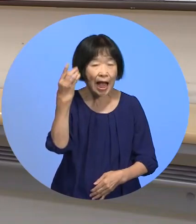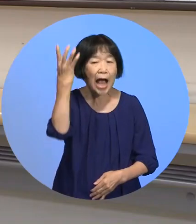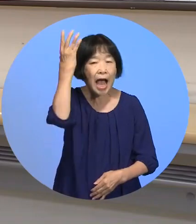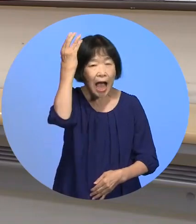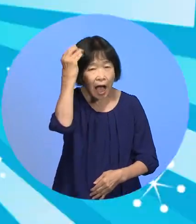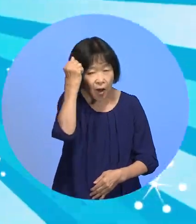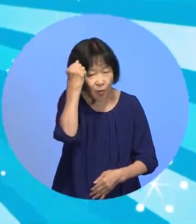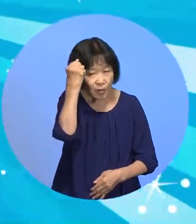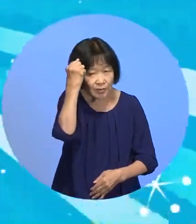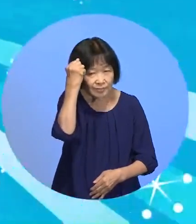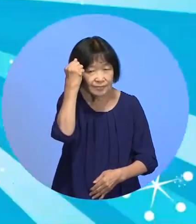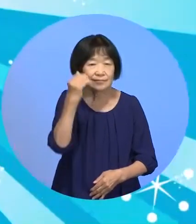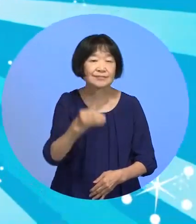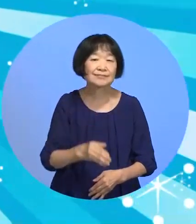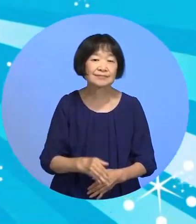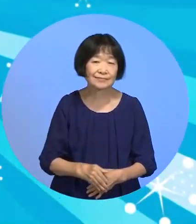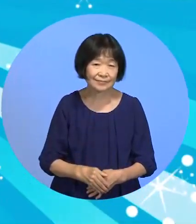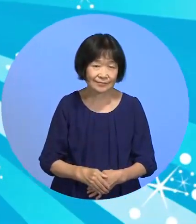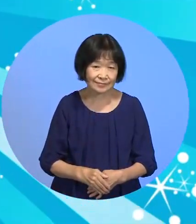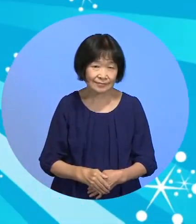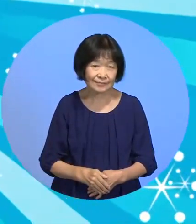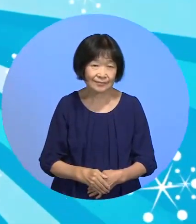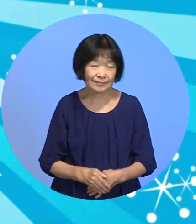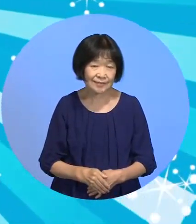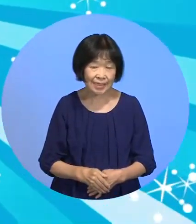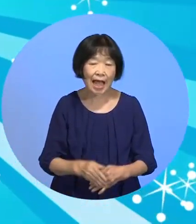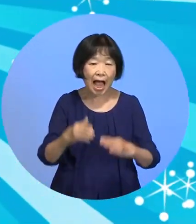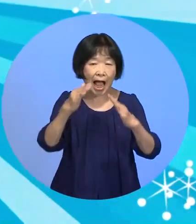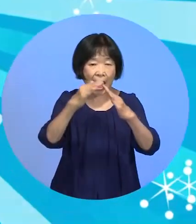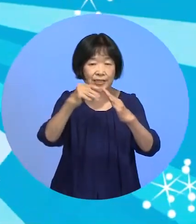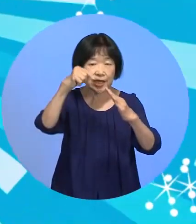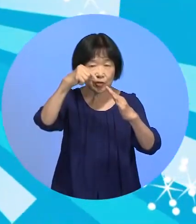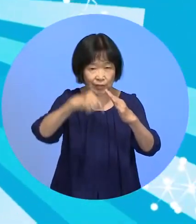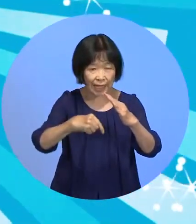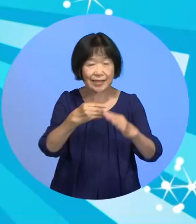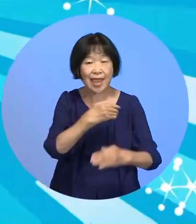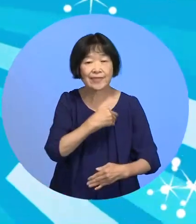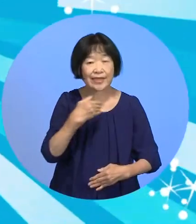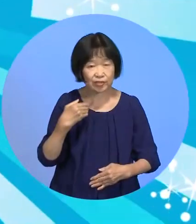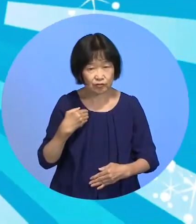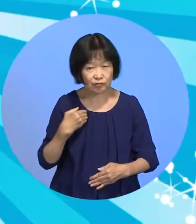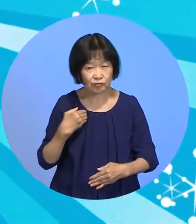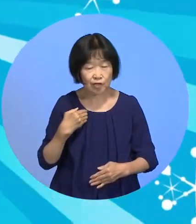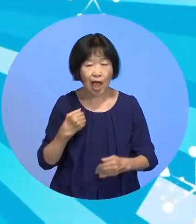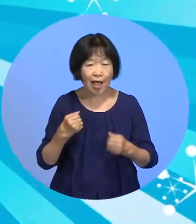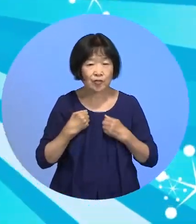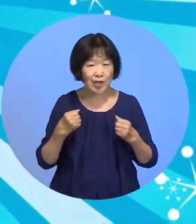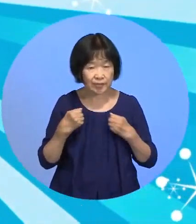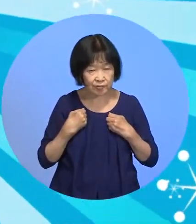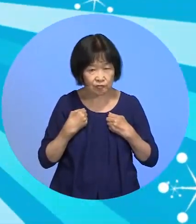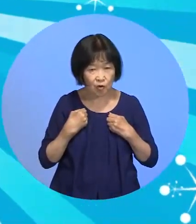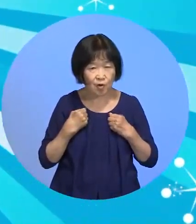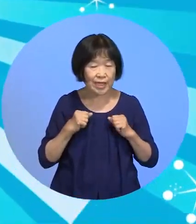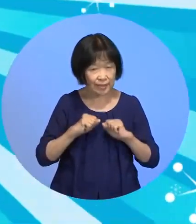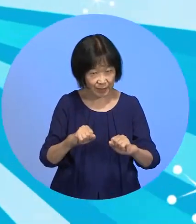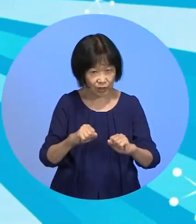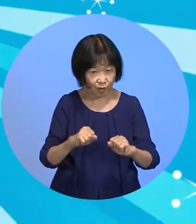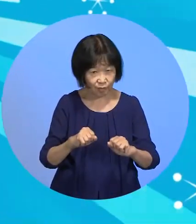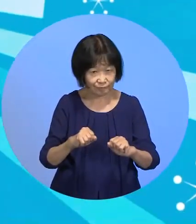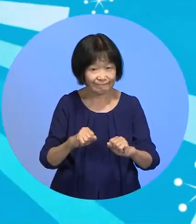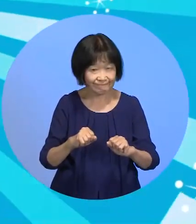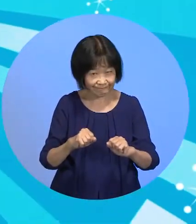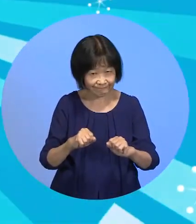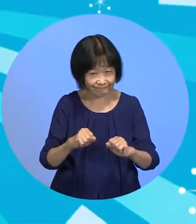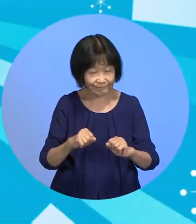ね。 さてここで家の中でもできる筋力トレーニングをやってみましょう。この運動